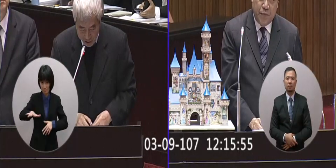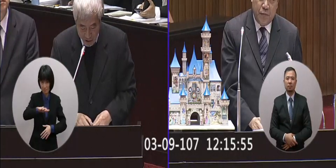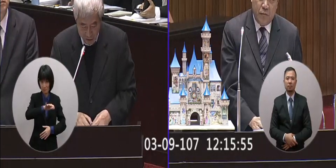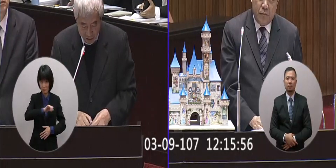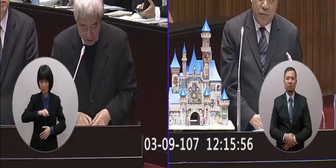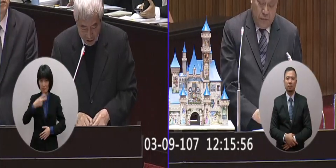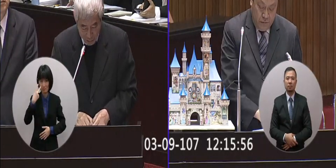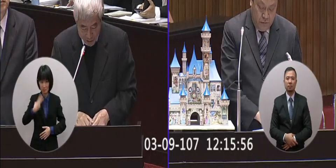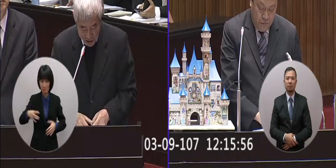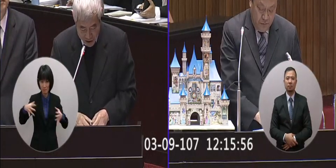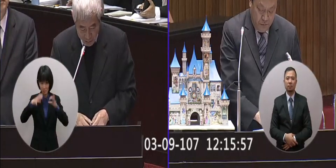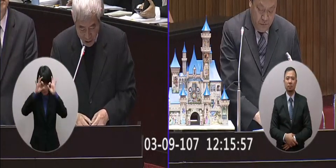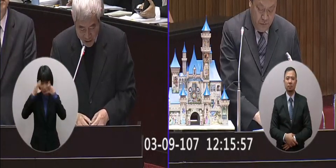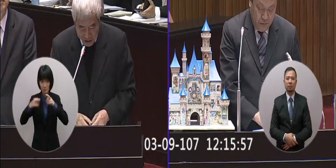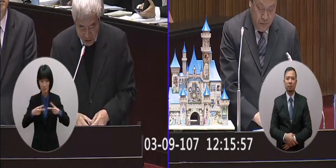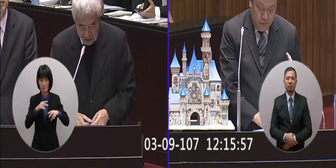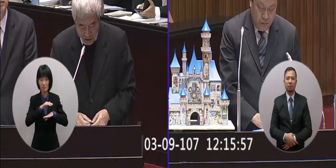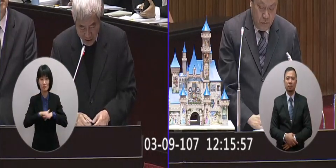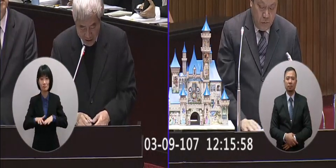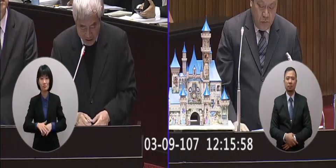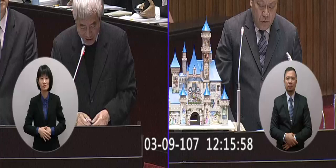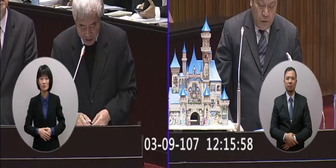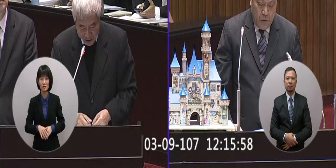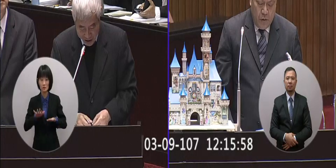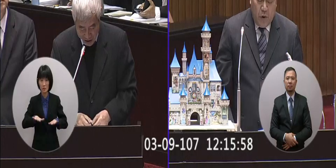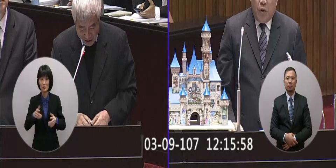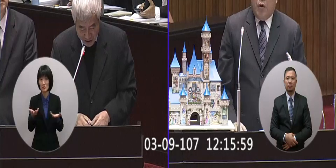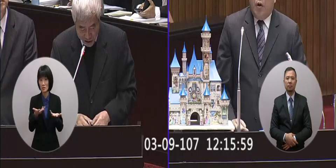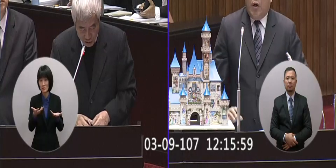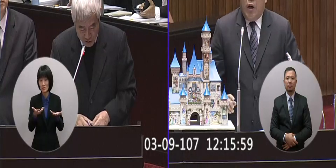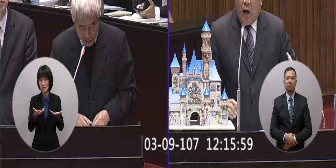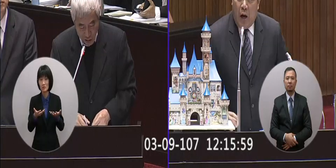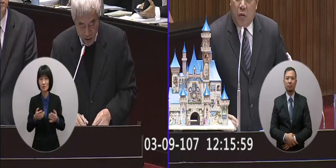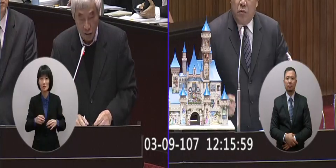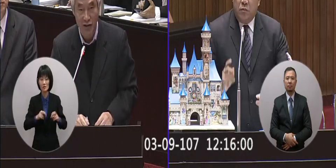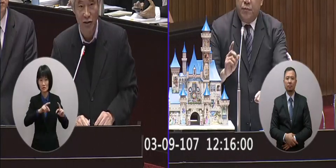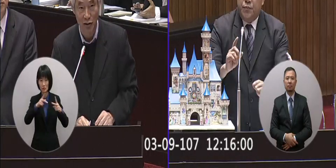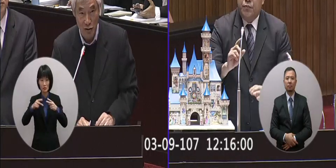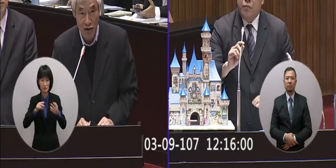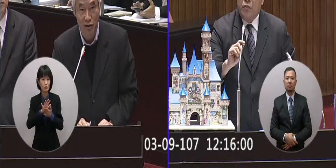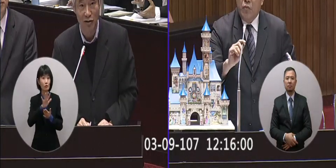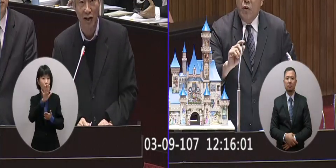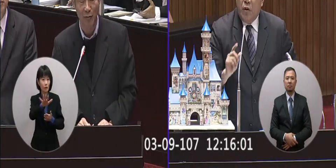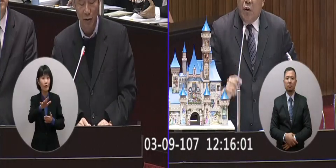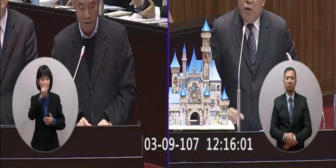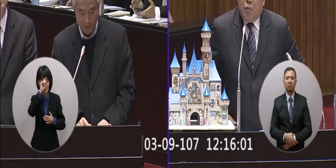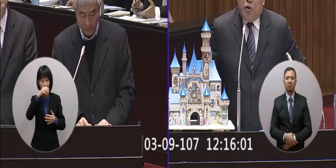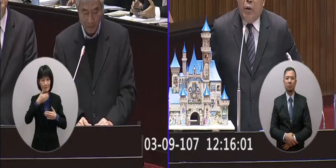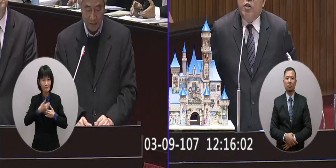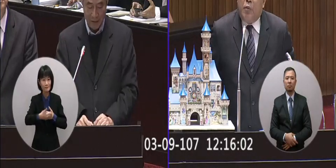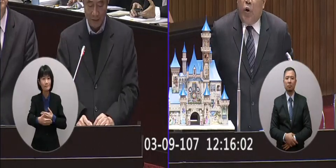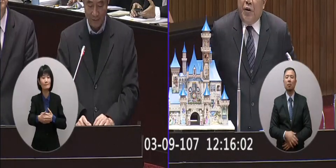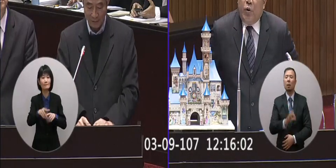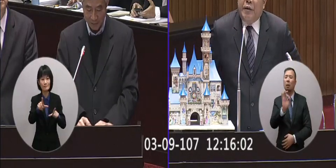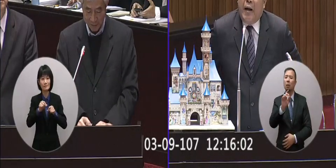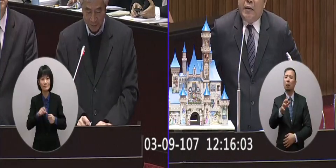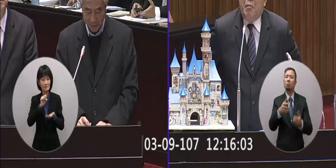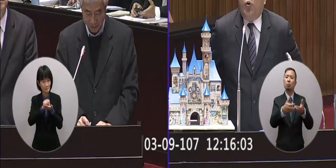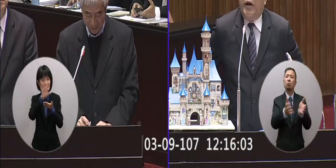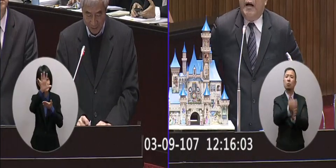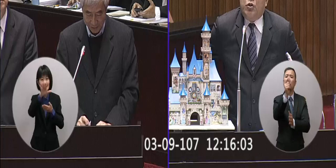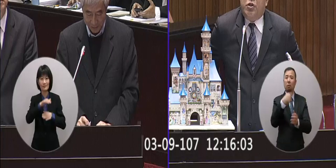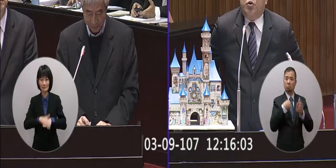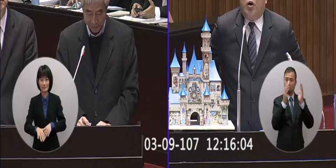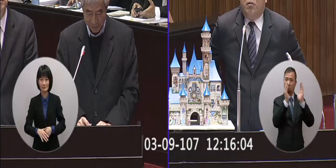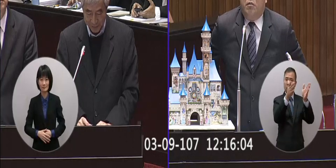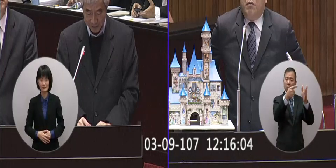来做检讨。那我们现在也把这样的案子呢，再修正过以后呢，希望循程序再来报院。 部长，为什么我要你回答？他